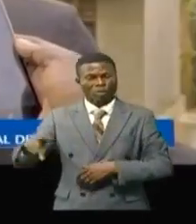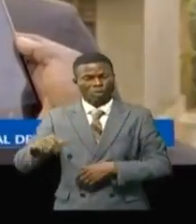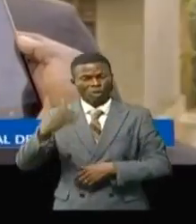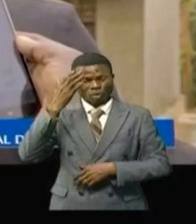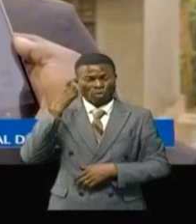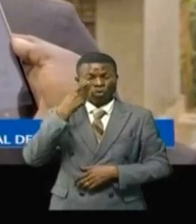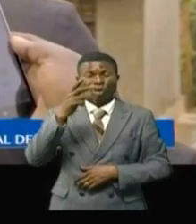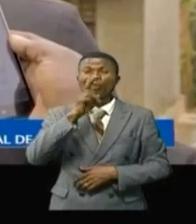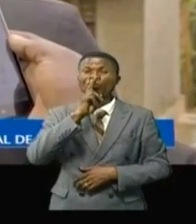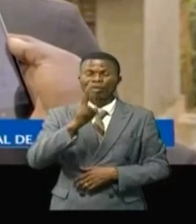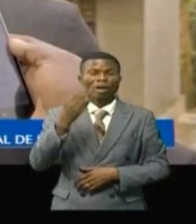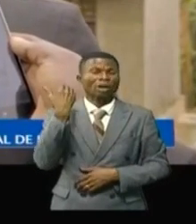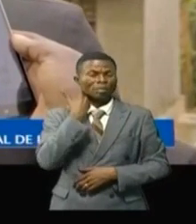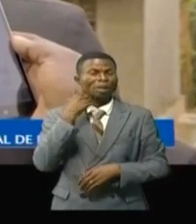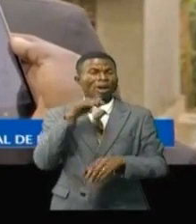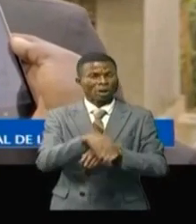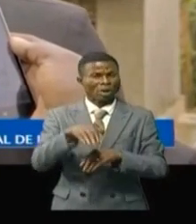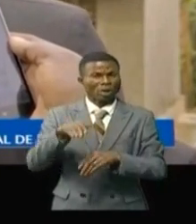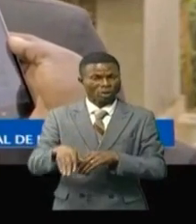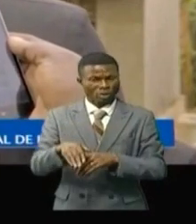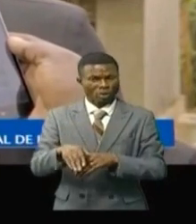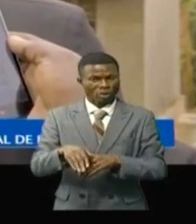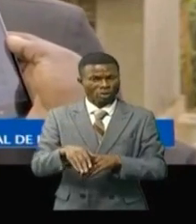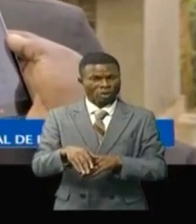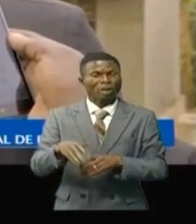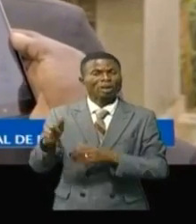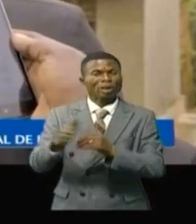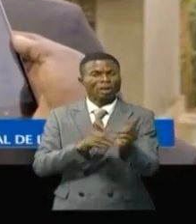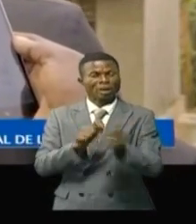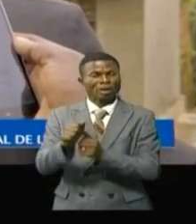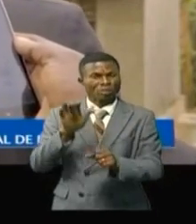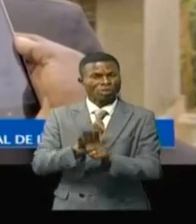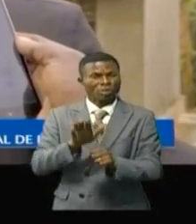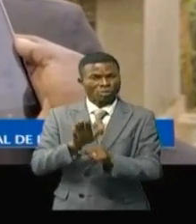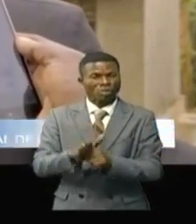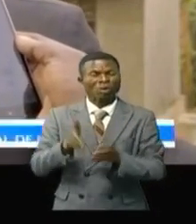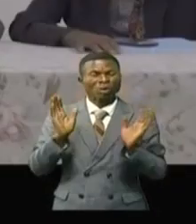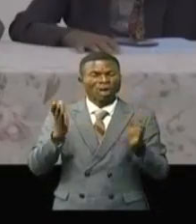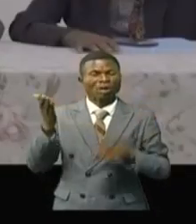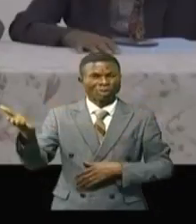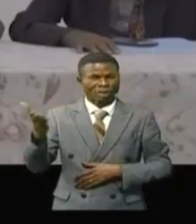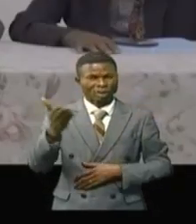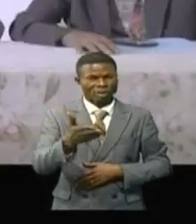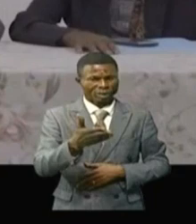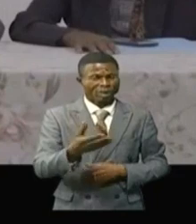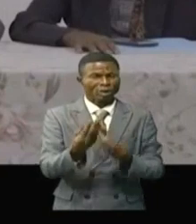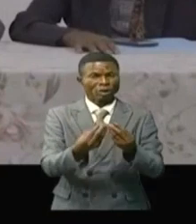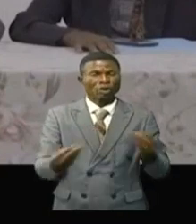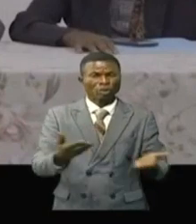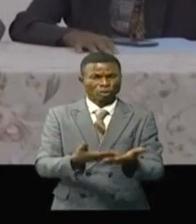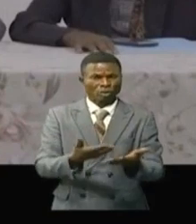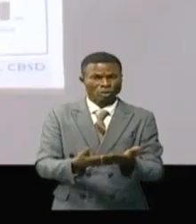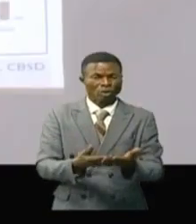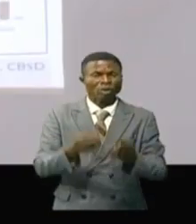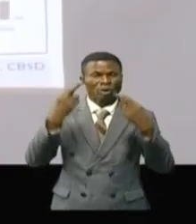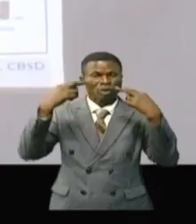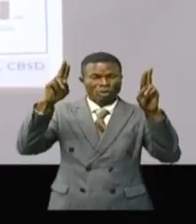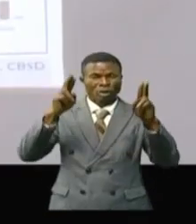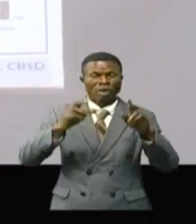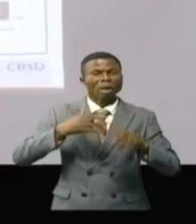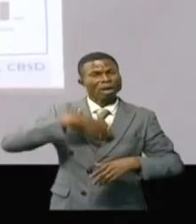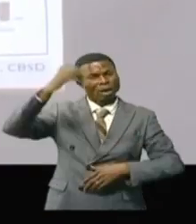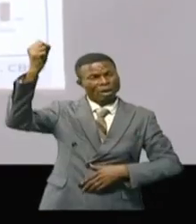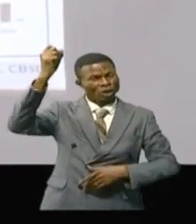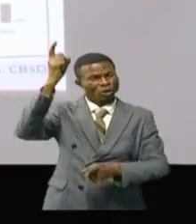que les maladies du manioc sont en train de sévir de façon très très grave. Ces résultats sont une réussite mais pas une